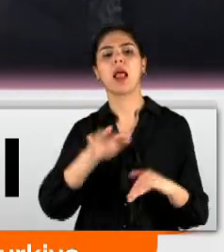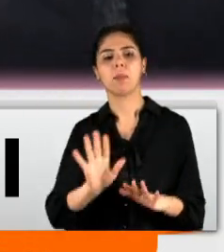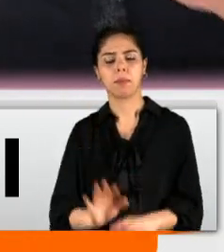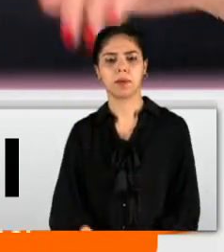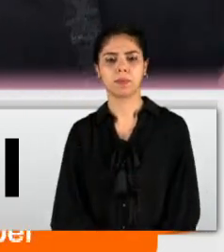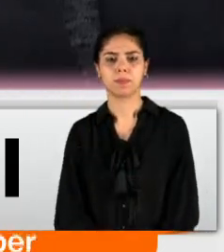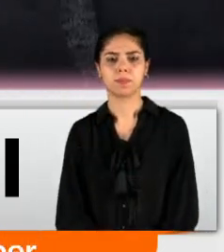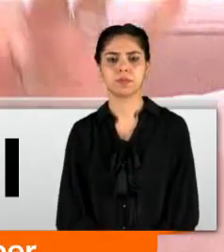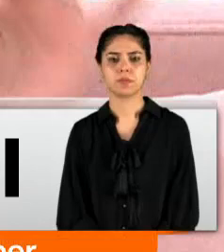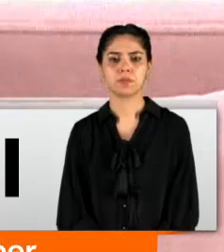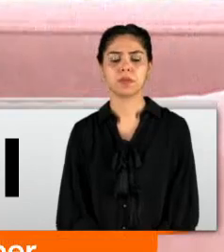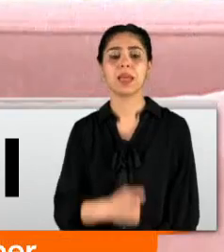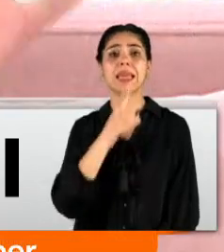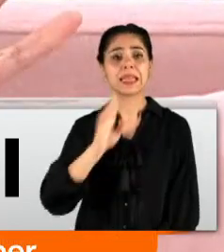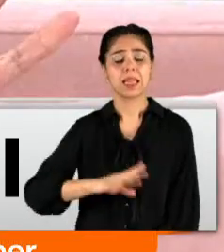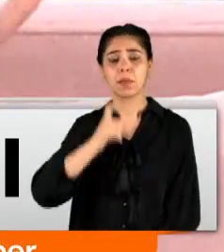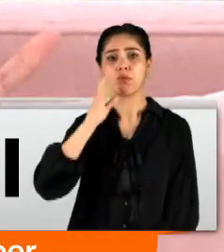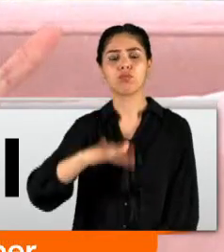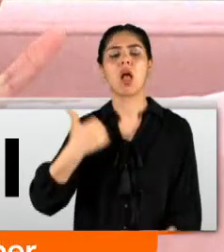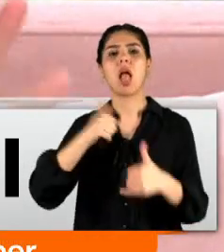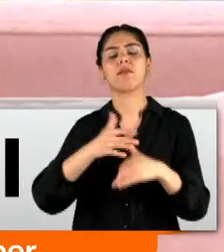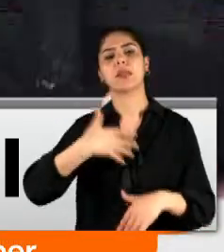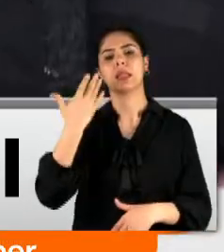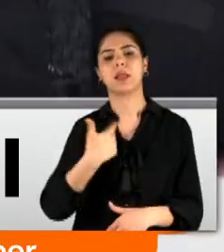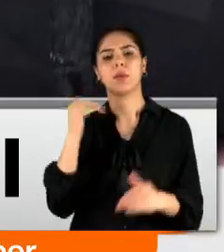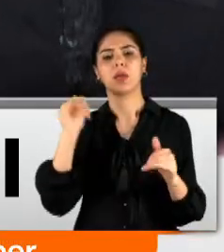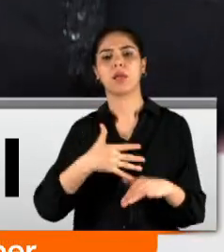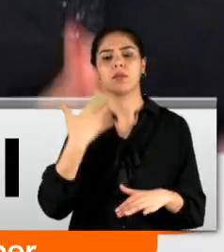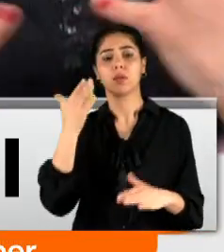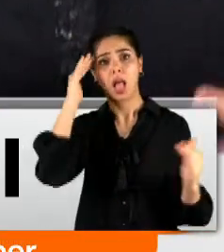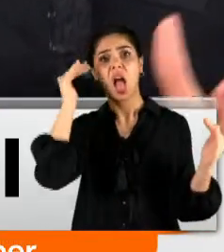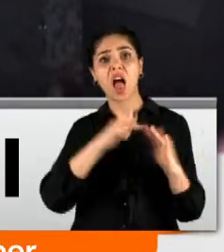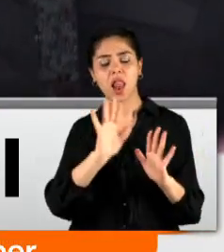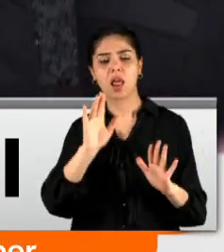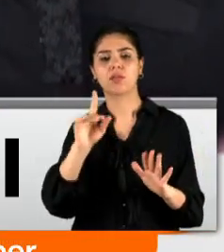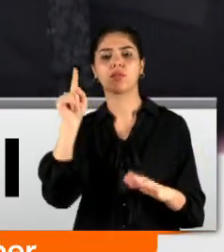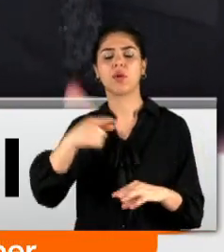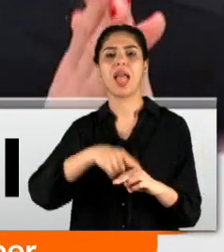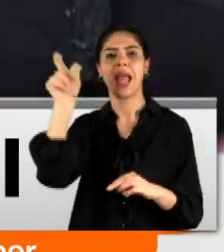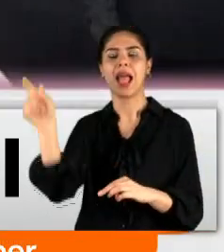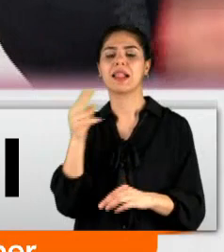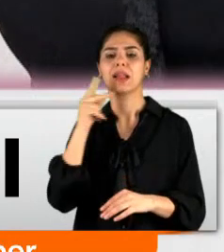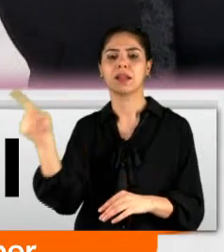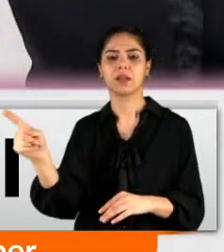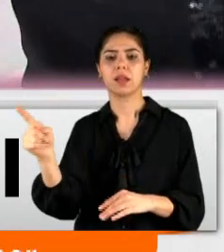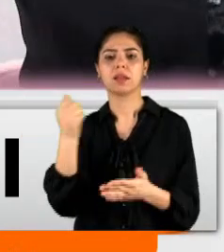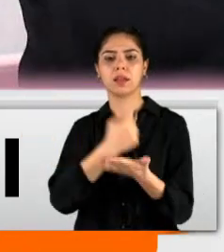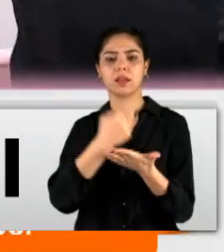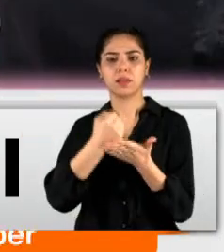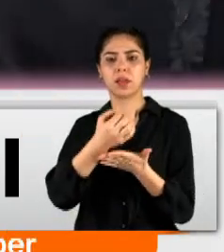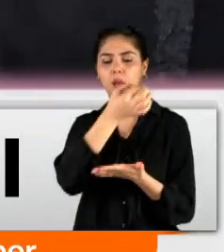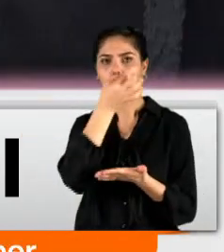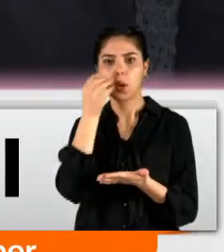Tamam. Ben çünkü kızımın küçük yaşta evlenmesini istemiyorum, o yüzden gelmem. Uzlaşma olmayınca araya Esra Erol girdi. Nikah